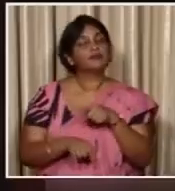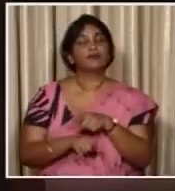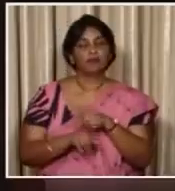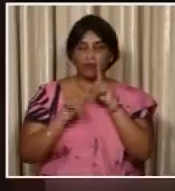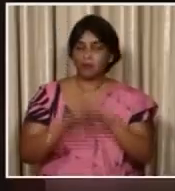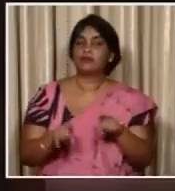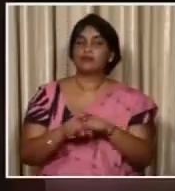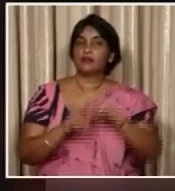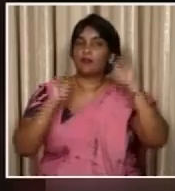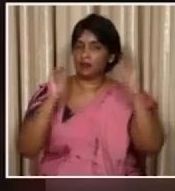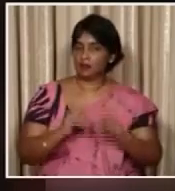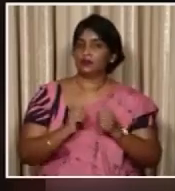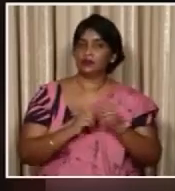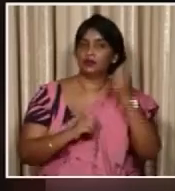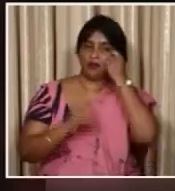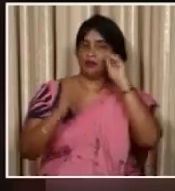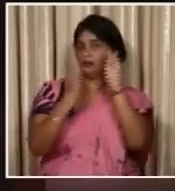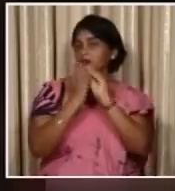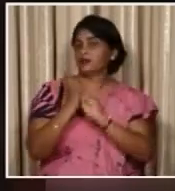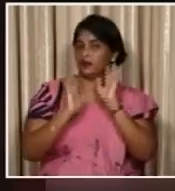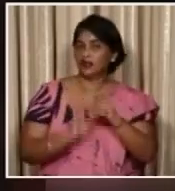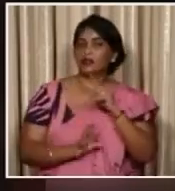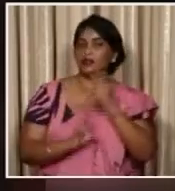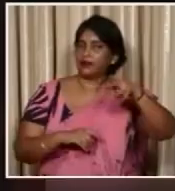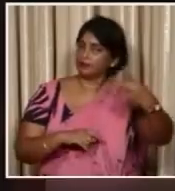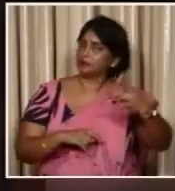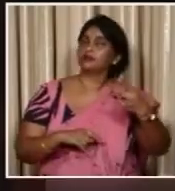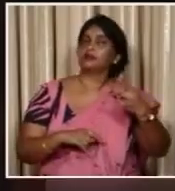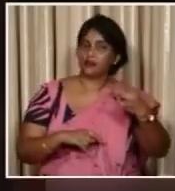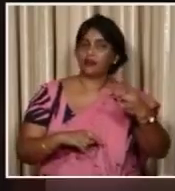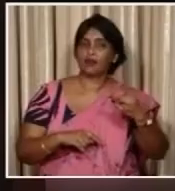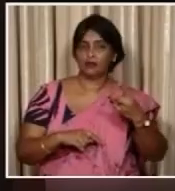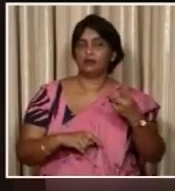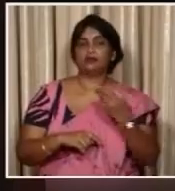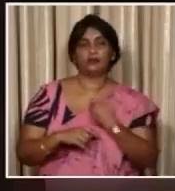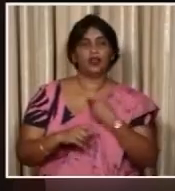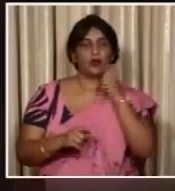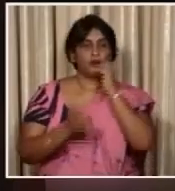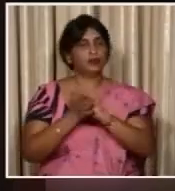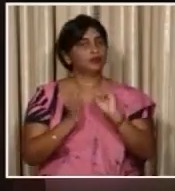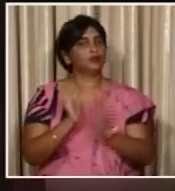හා සමානවම අපි අඩු කරන්න යෝජනාව සකස් කරලා තියෙනවා. ඒ යෝජනාව හෙට හෝ සඳ දවසේ මහජන උපිතා කොමිසමට යවනවා.